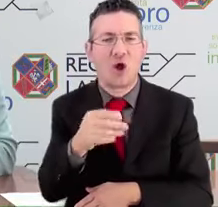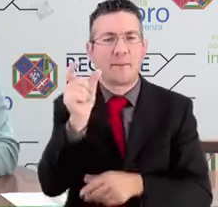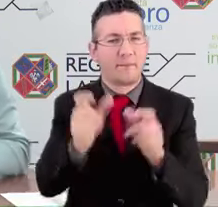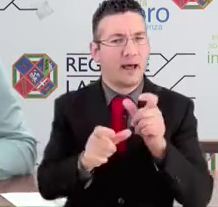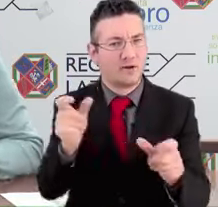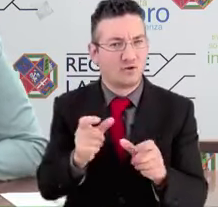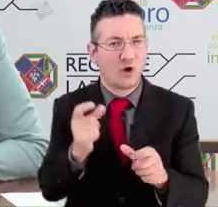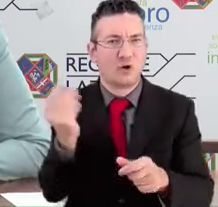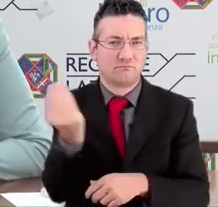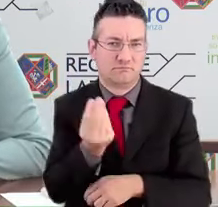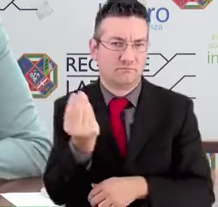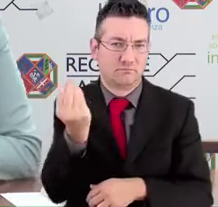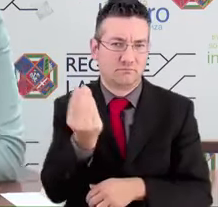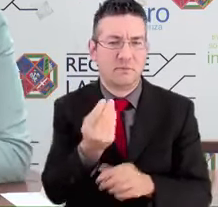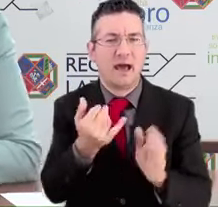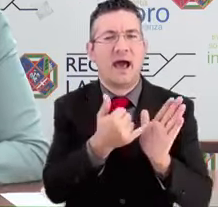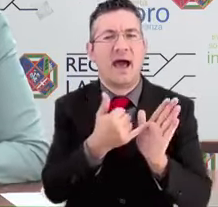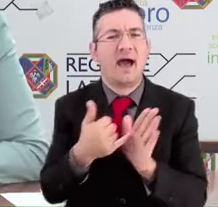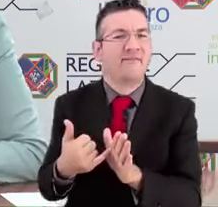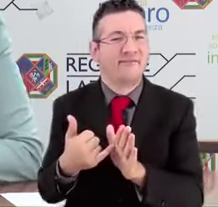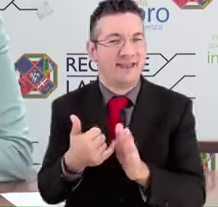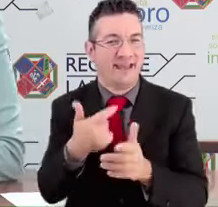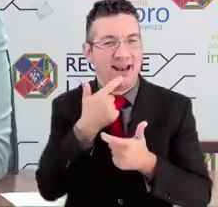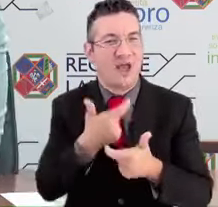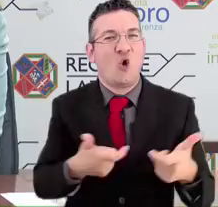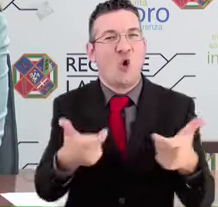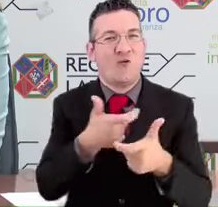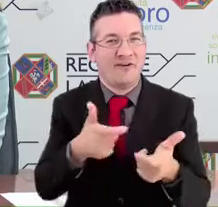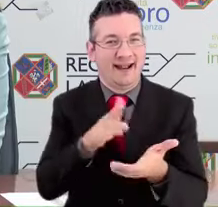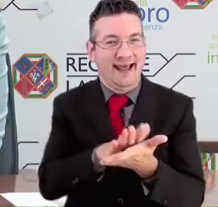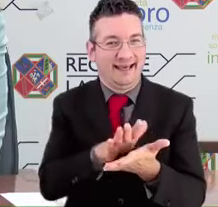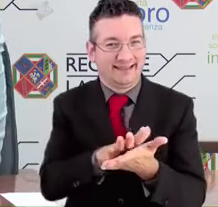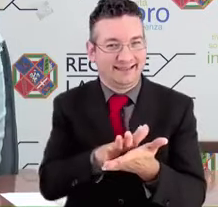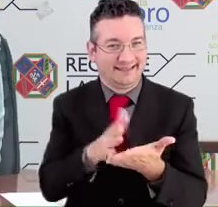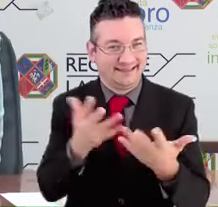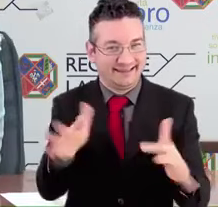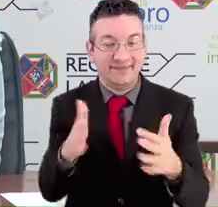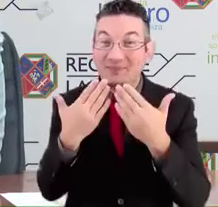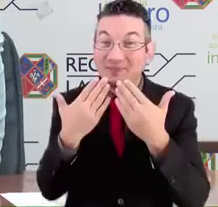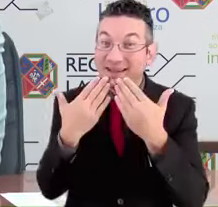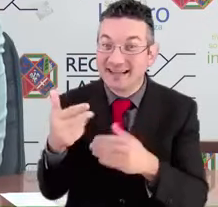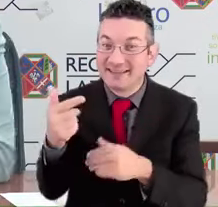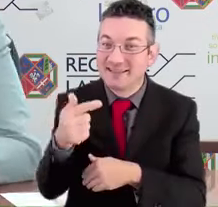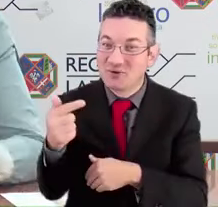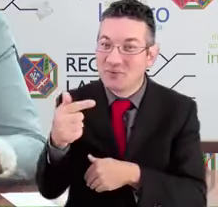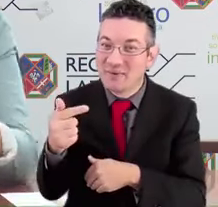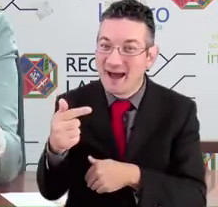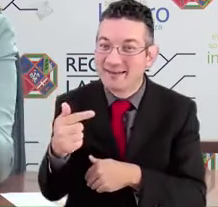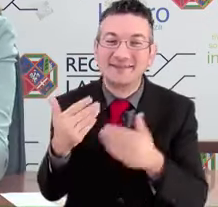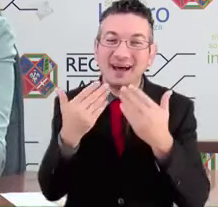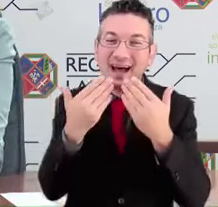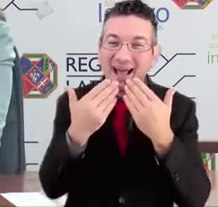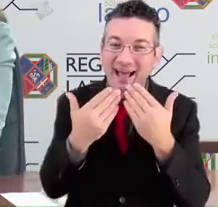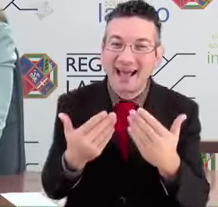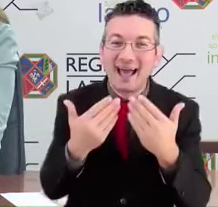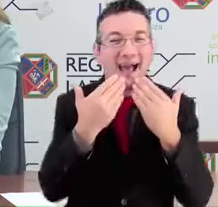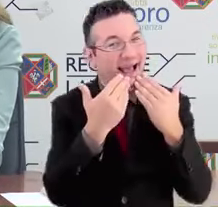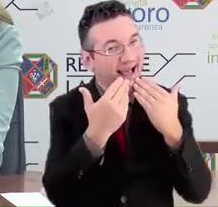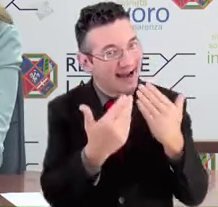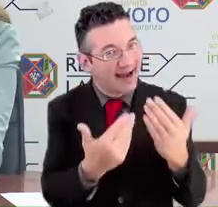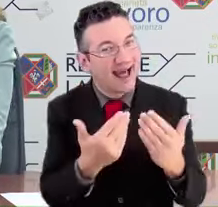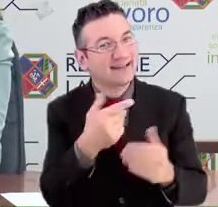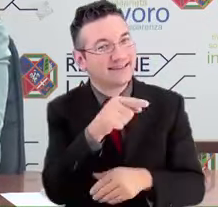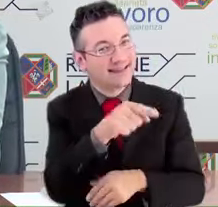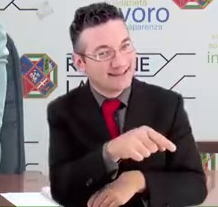commento a fine diciamo conferenza grazie tommaso grazie veramente più anche per l'entusiasmo